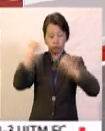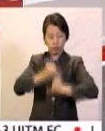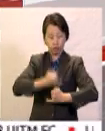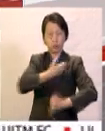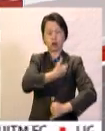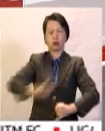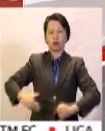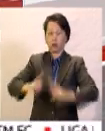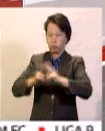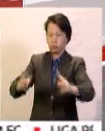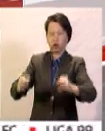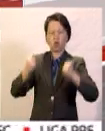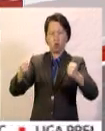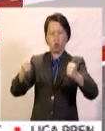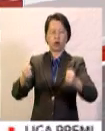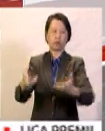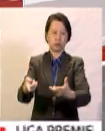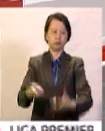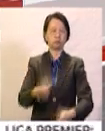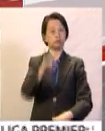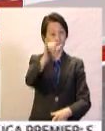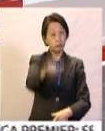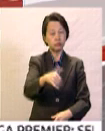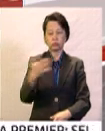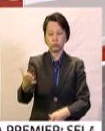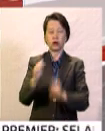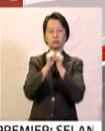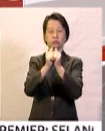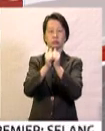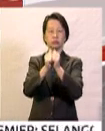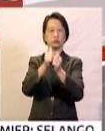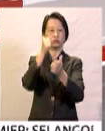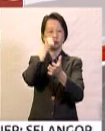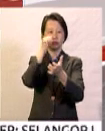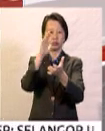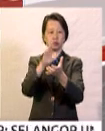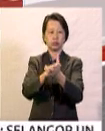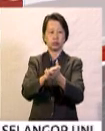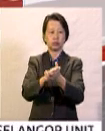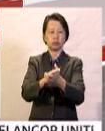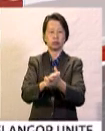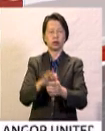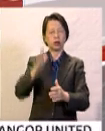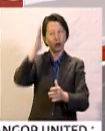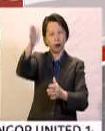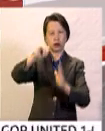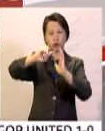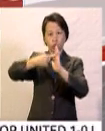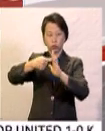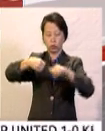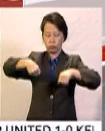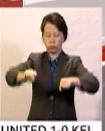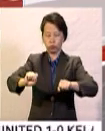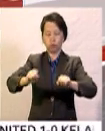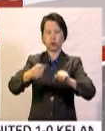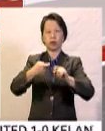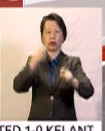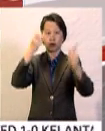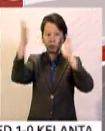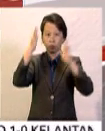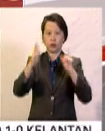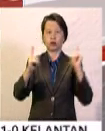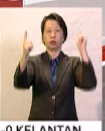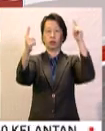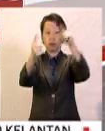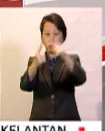umrah begitu kental. Ya, ini beliau yang akan ditemani isteri Rasidah Sayyad dijangka memulakan perjalanan dari tanah air ke